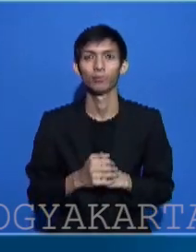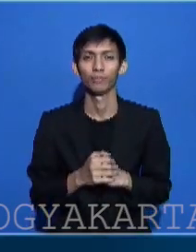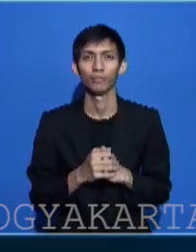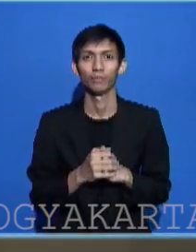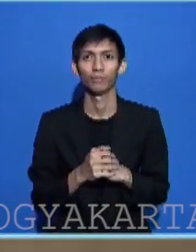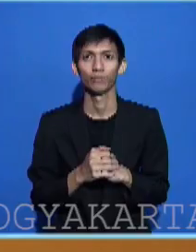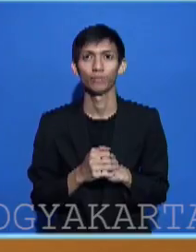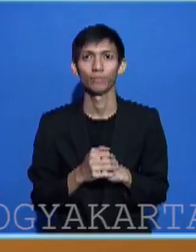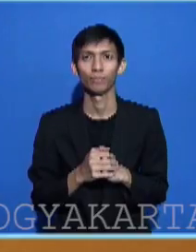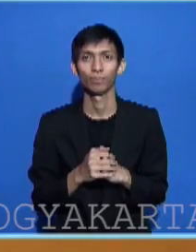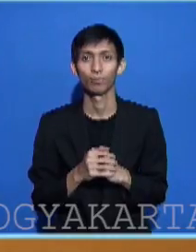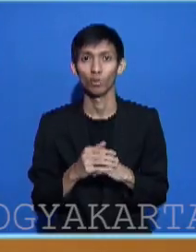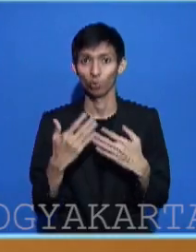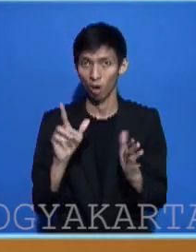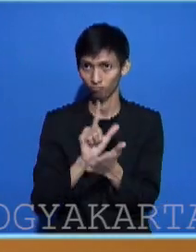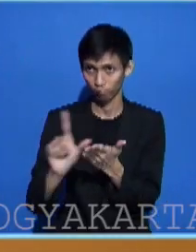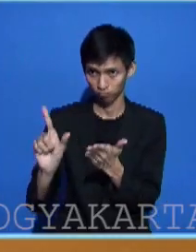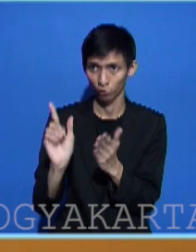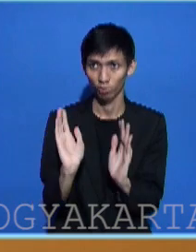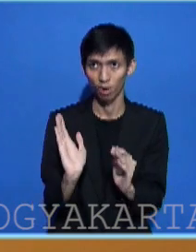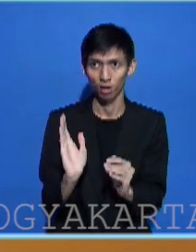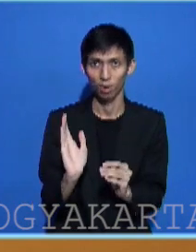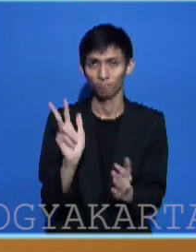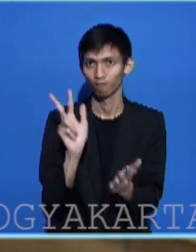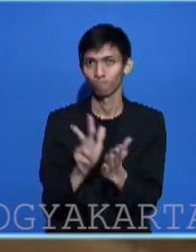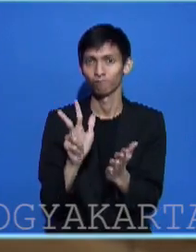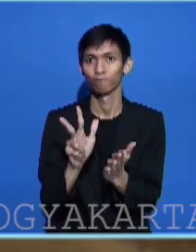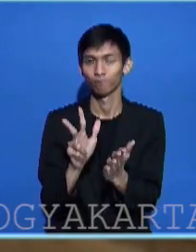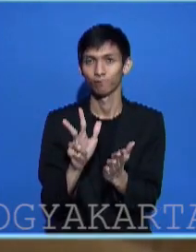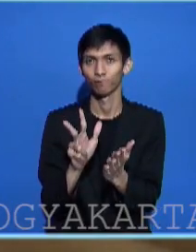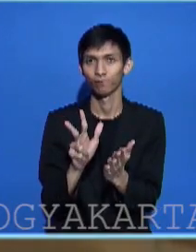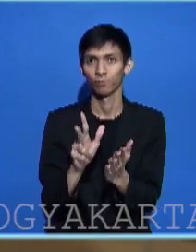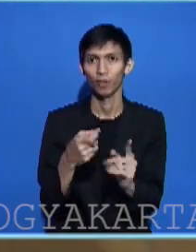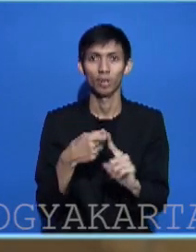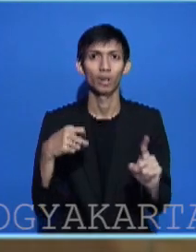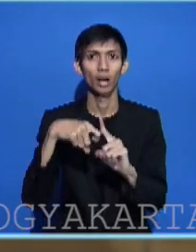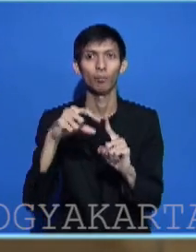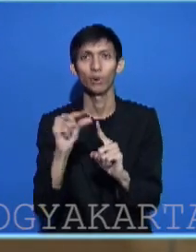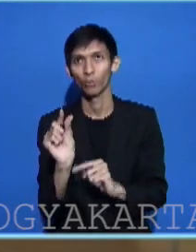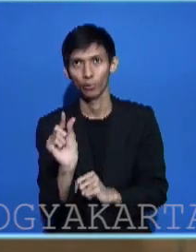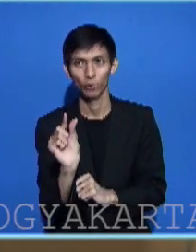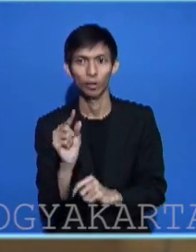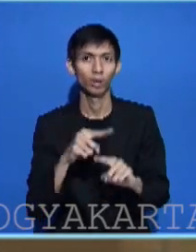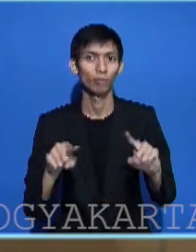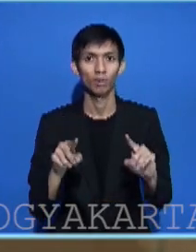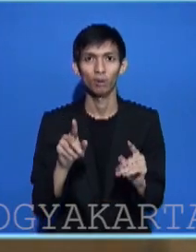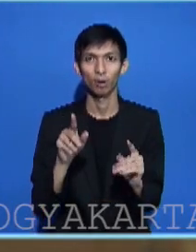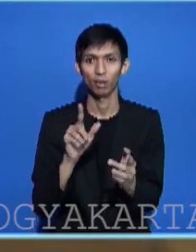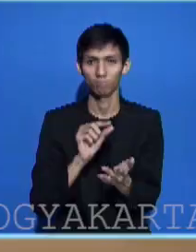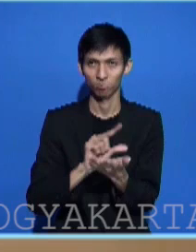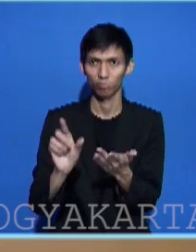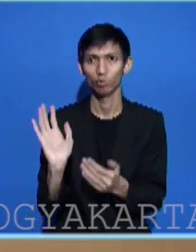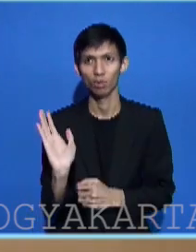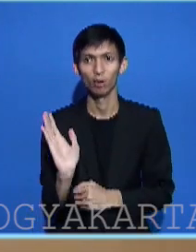maka KPU akan memberikan bukti tanda terima dan berita acara Namun apabila tidak lengkap partai politik akan diberikan tanda terima